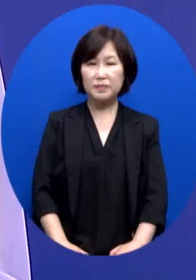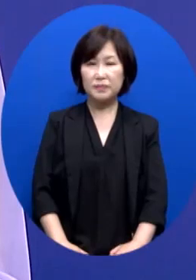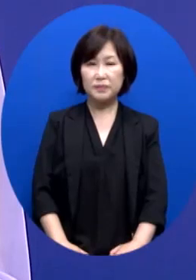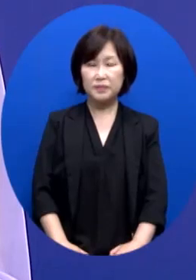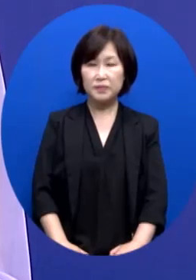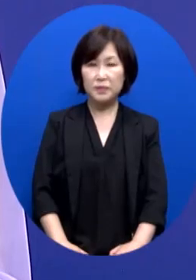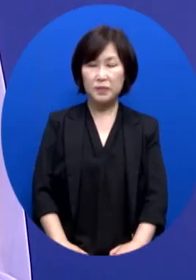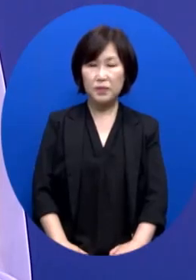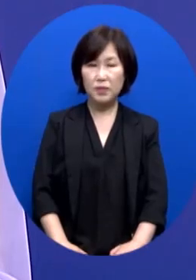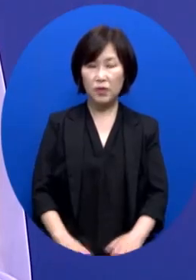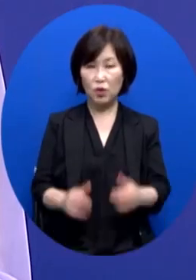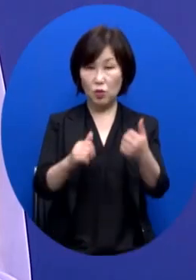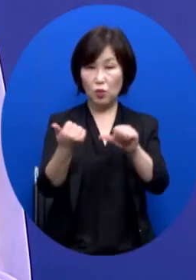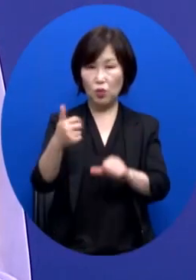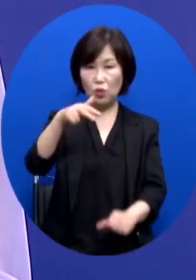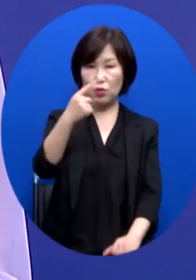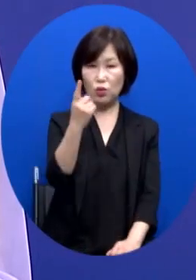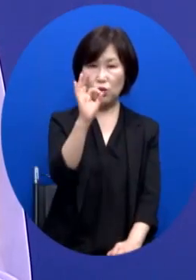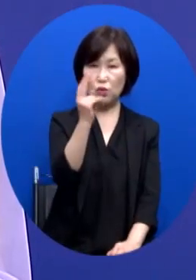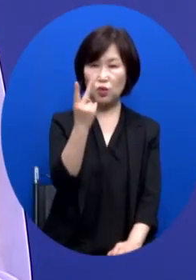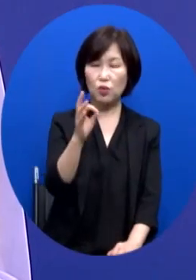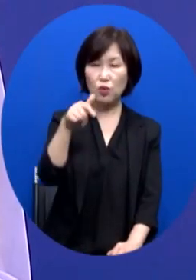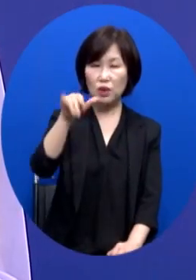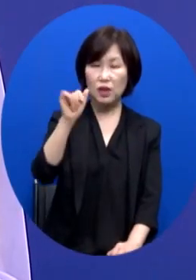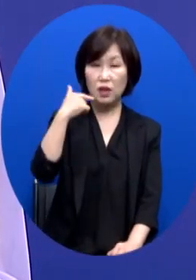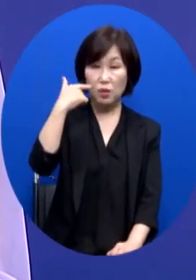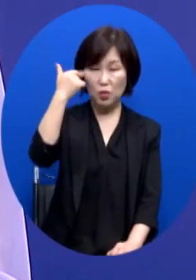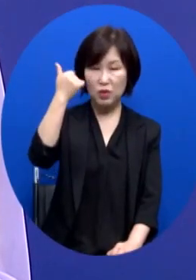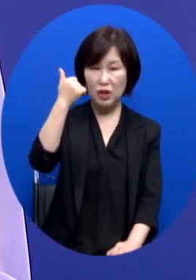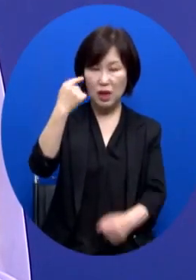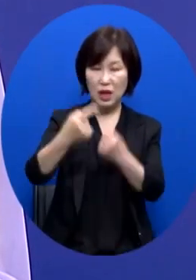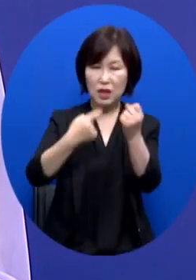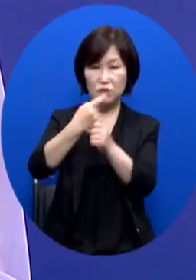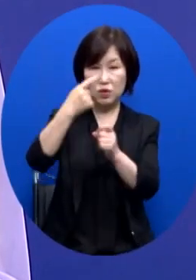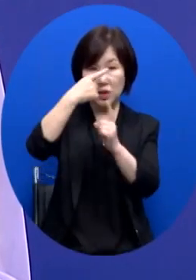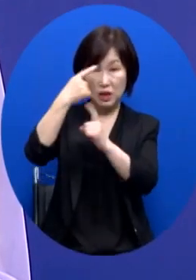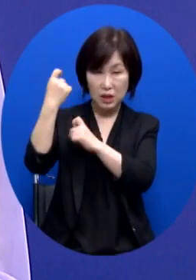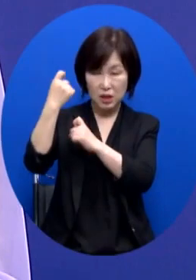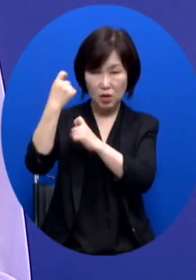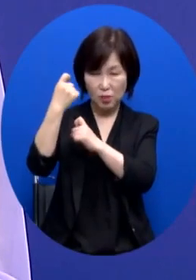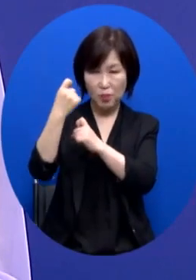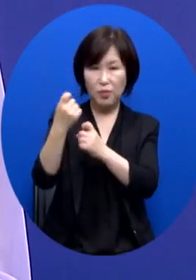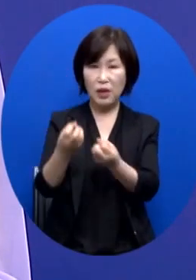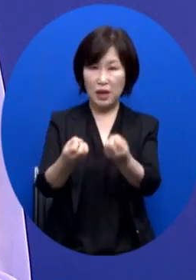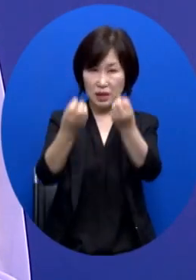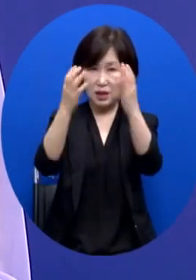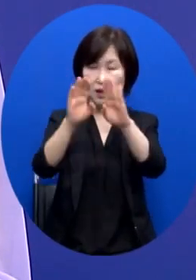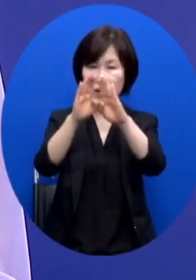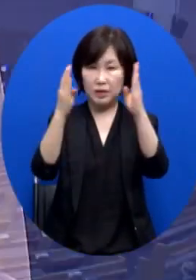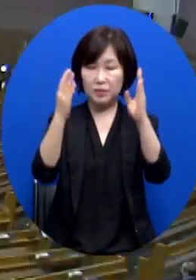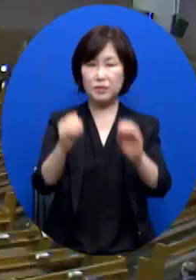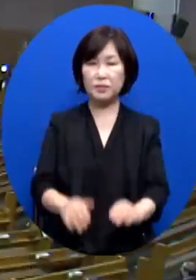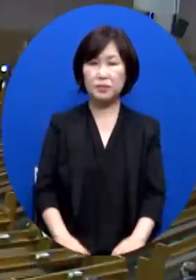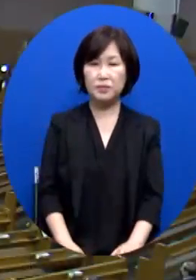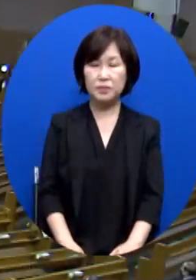고 조용기 목사 일주일을 앞둔 가운데 여의도순복음 교회 가 다양한 추모행사를 엽니다